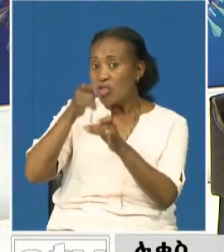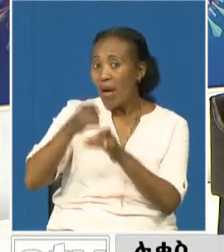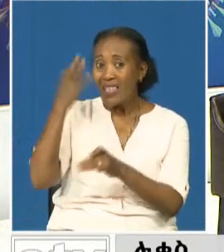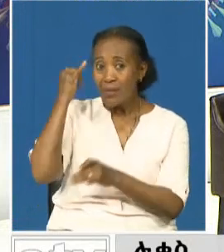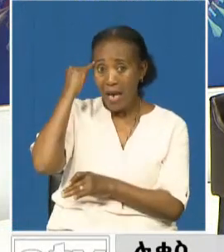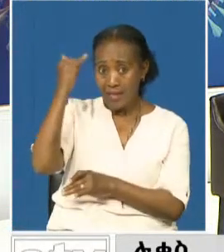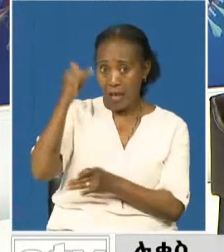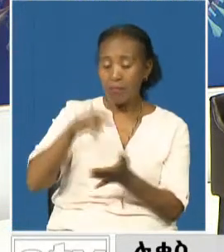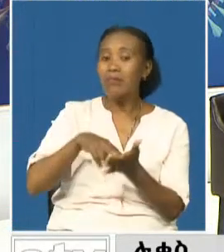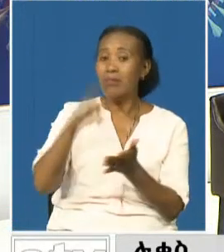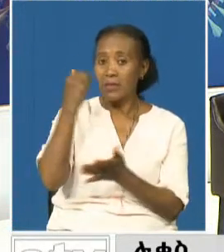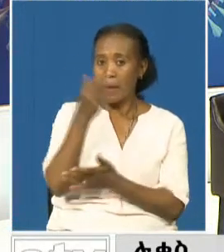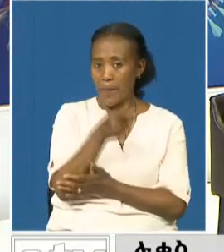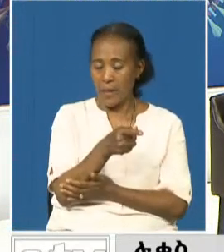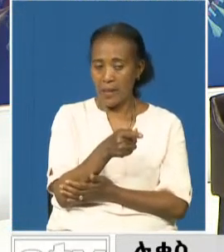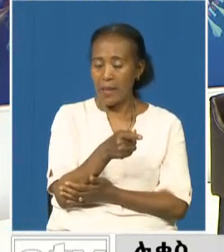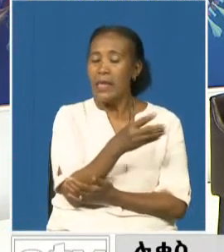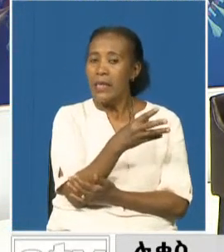ሰጪ አንስተው ነበርና